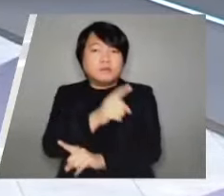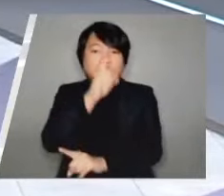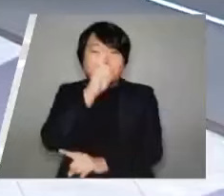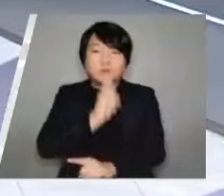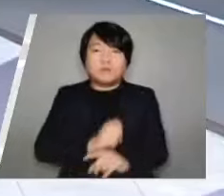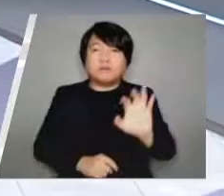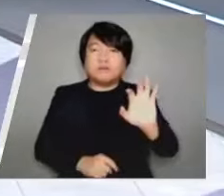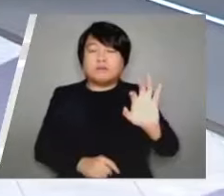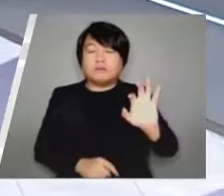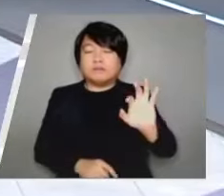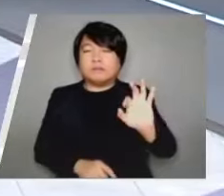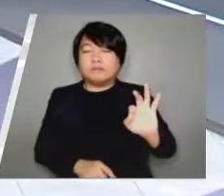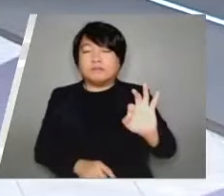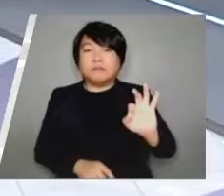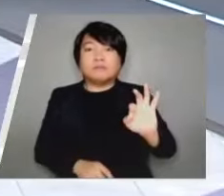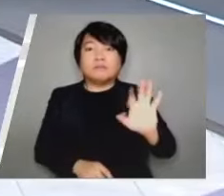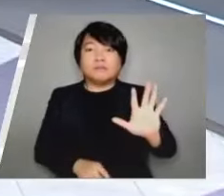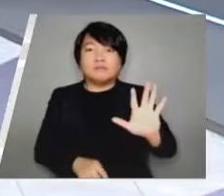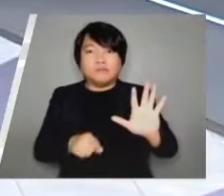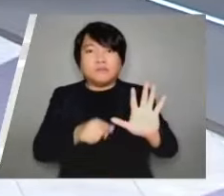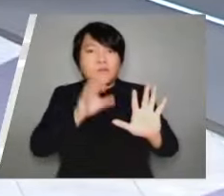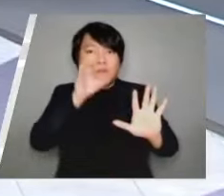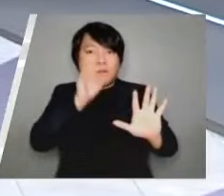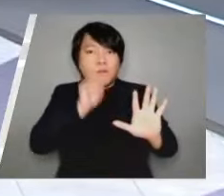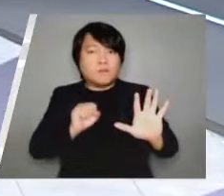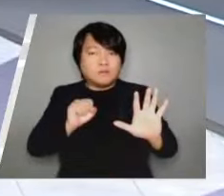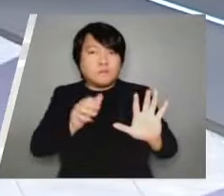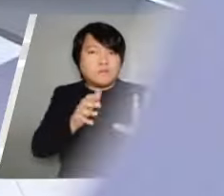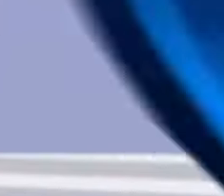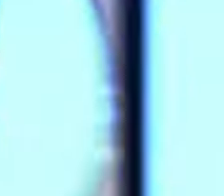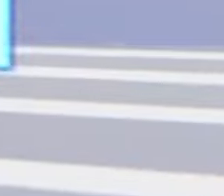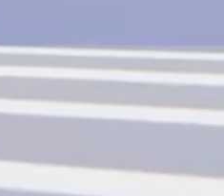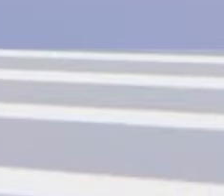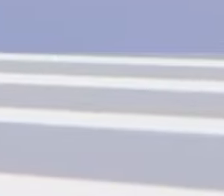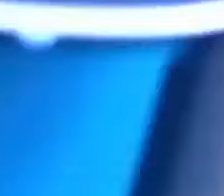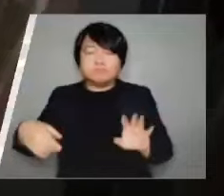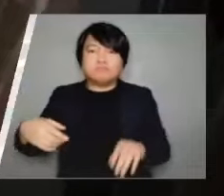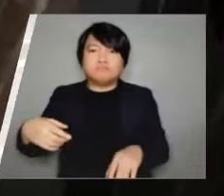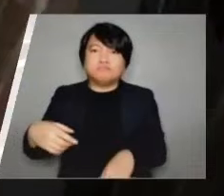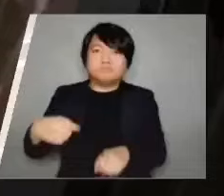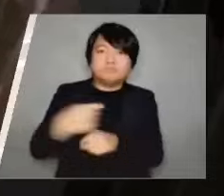ang suspect kahit natumba na ang biktima. Ating saksihan.